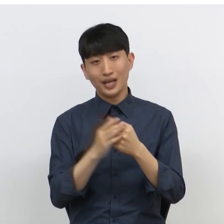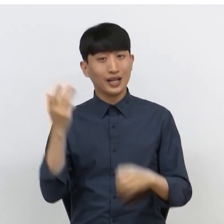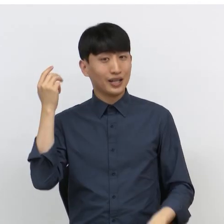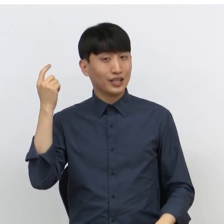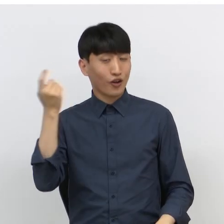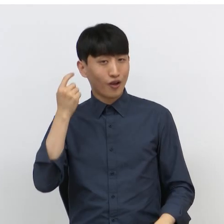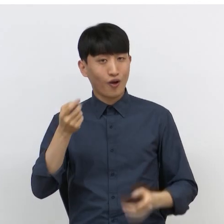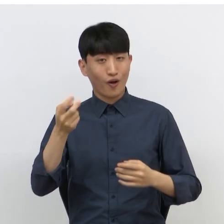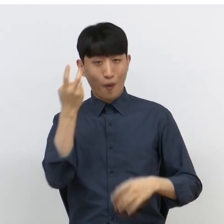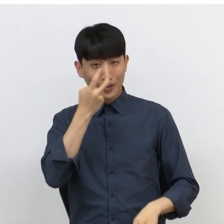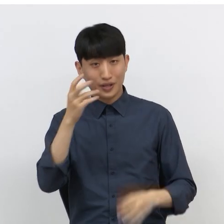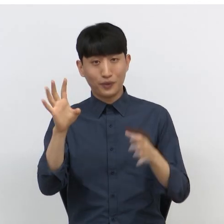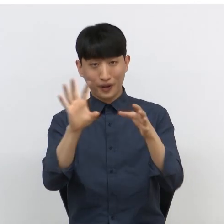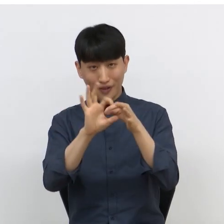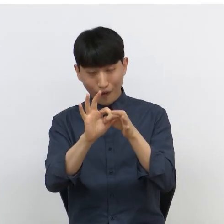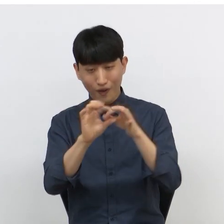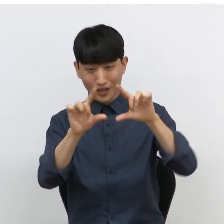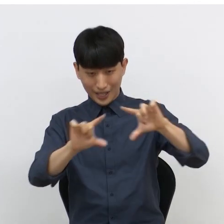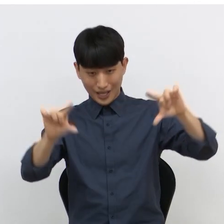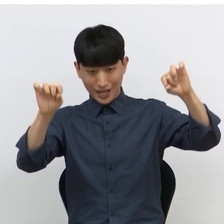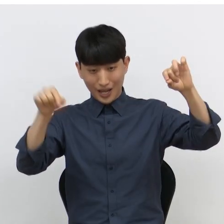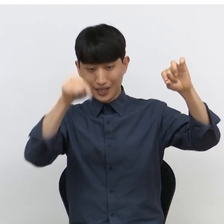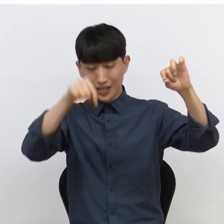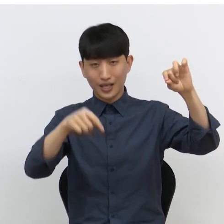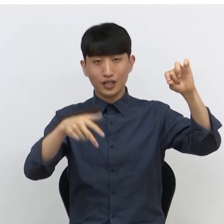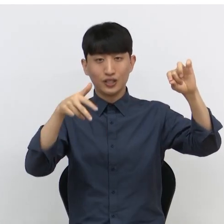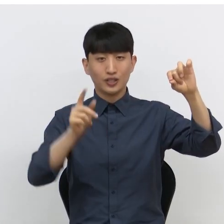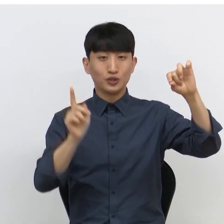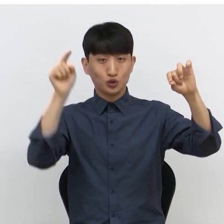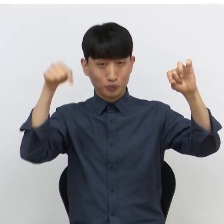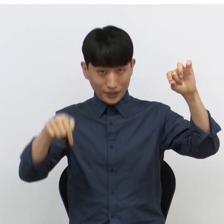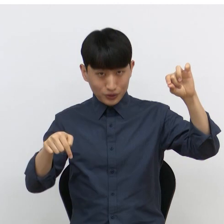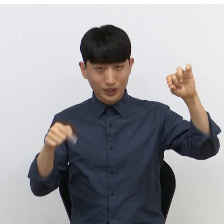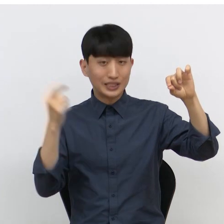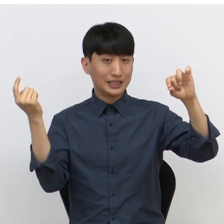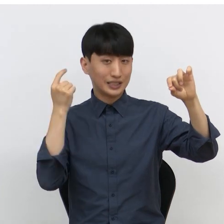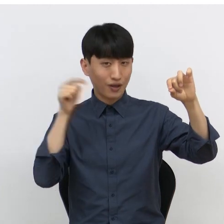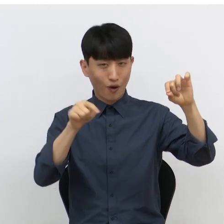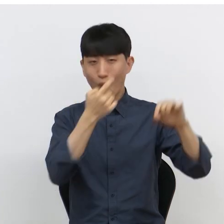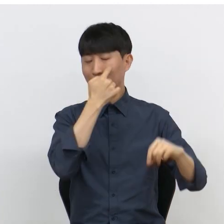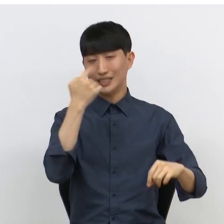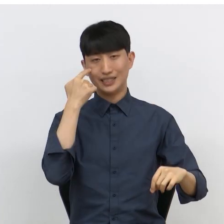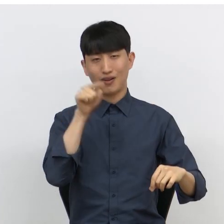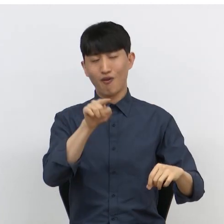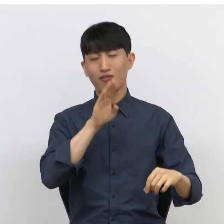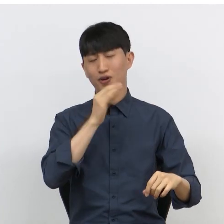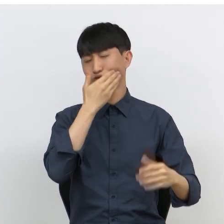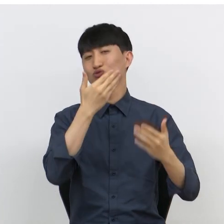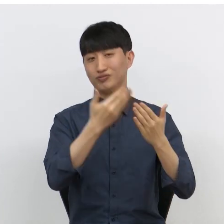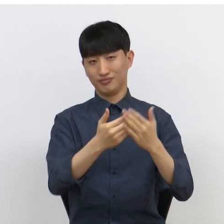통해서 이 스피치 바나나 내 모든 주파수가 듣는지를 우리들이 확인하는 것이 무척 중요합니다.